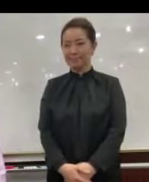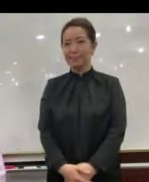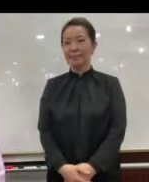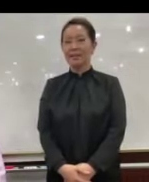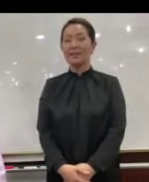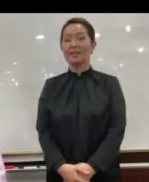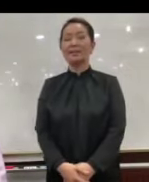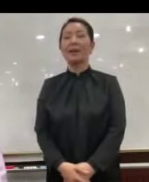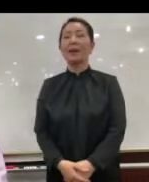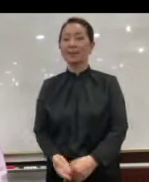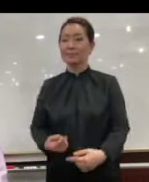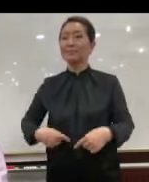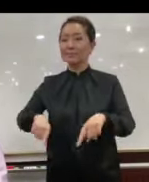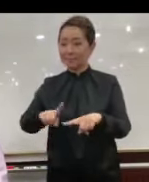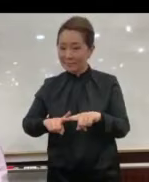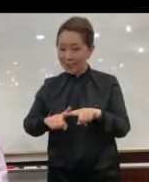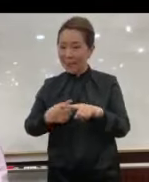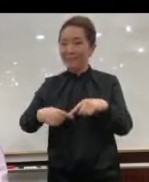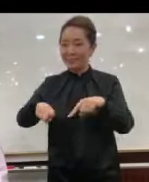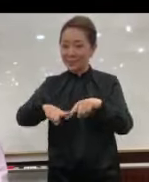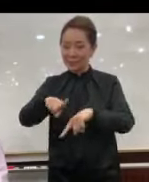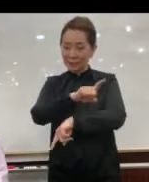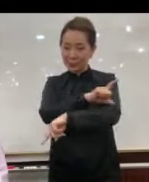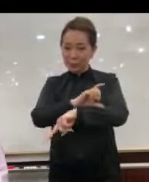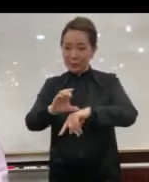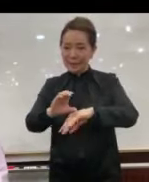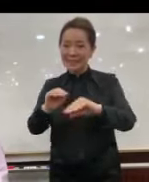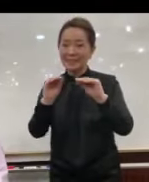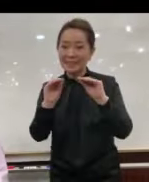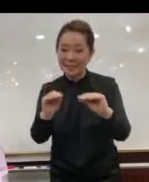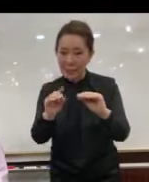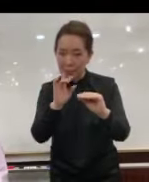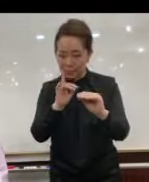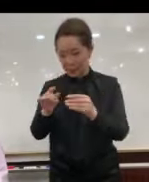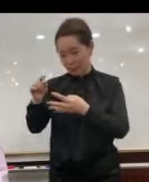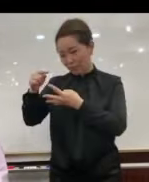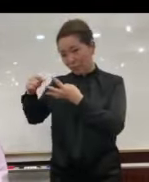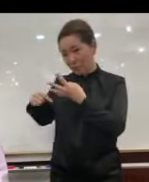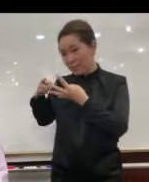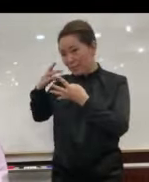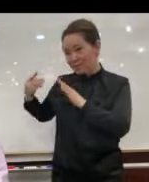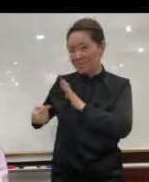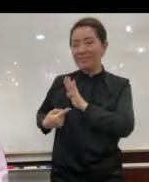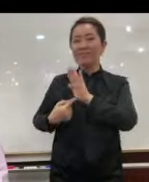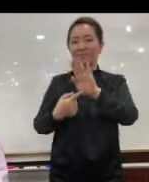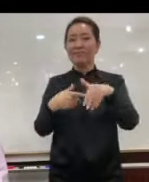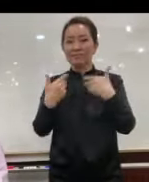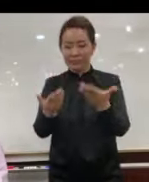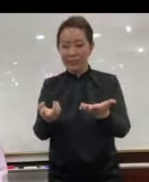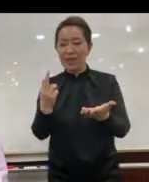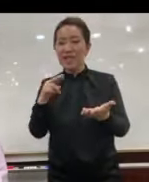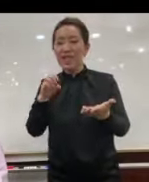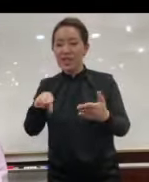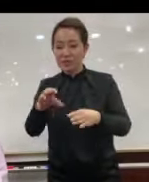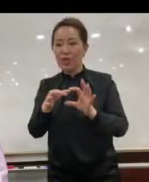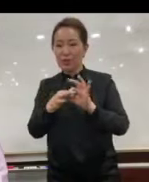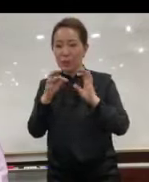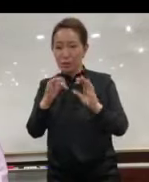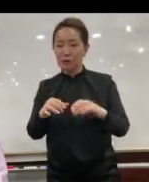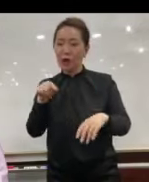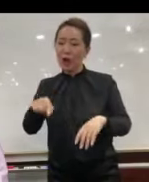За дараагийнхаа хичээл дээр энэ сургалтын талаар дэлгэрэнгүүд өрдөх болно. За ингээд өнөөдрийн хичээл маань яг нэг